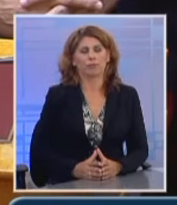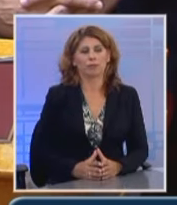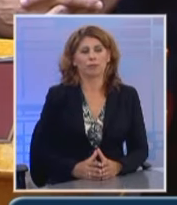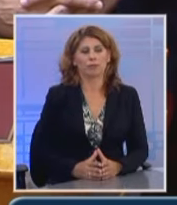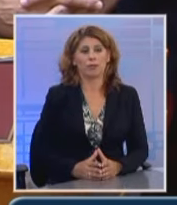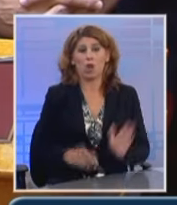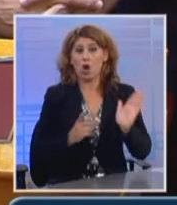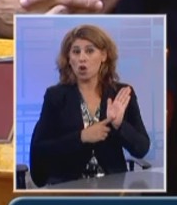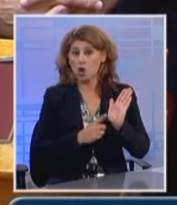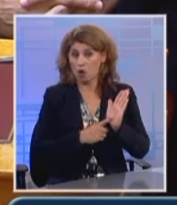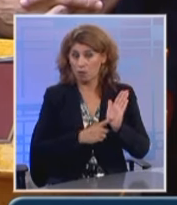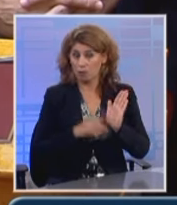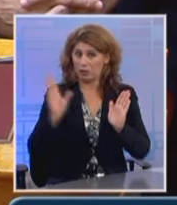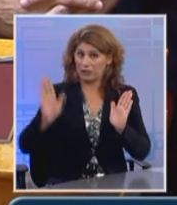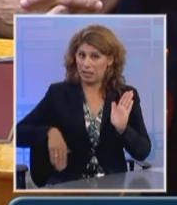Ο νόμος ο τελευταίος